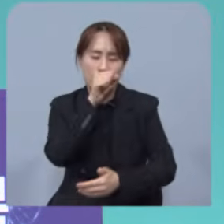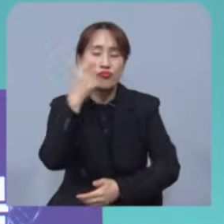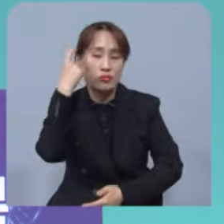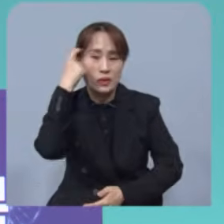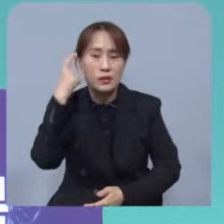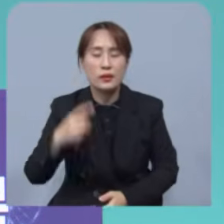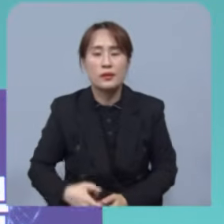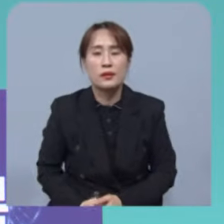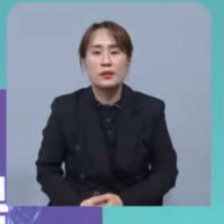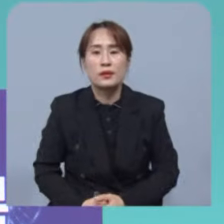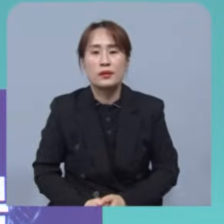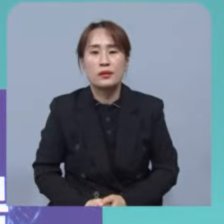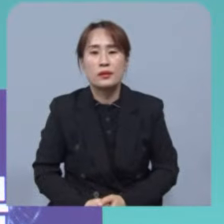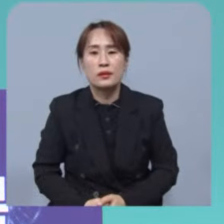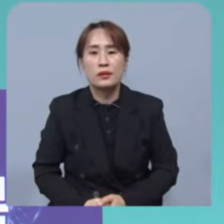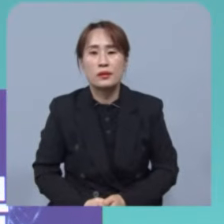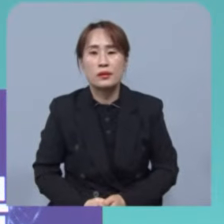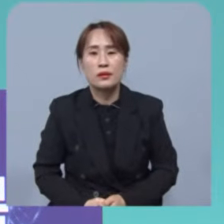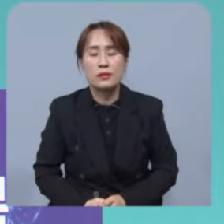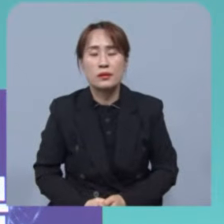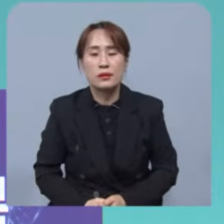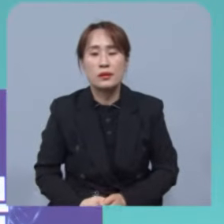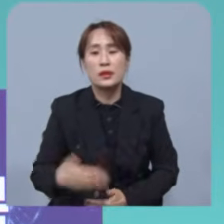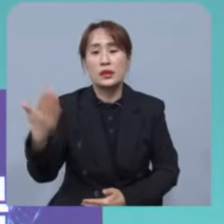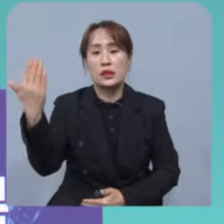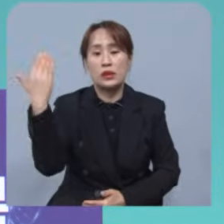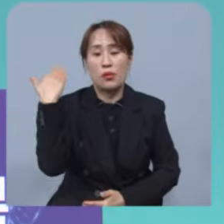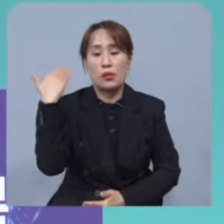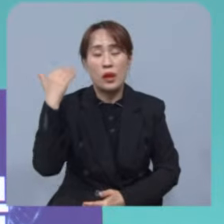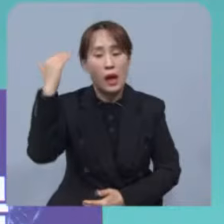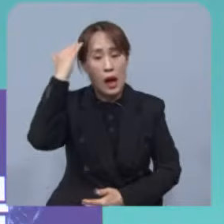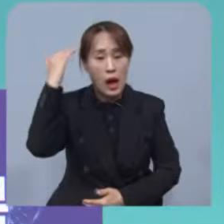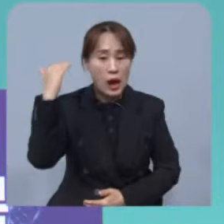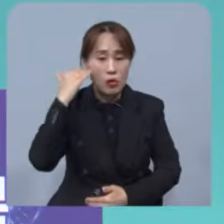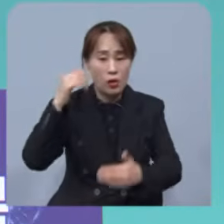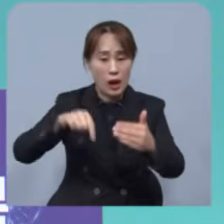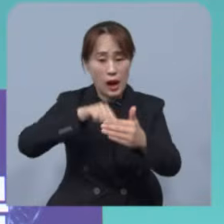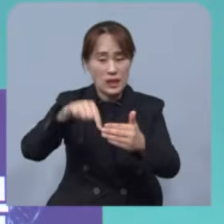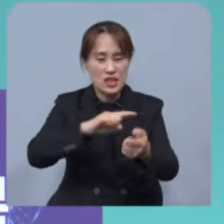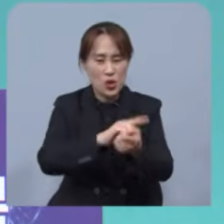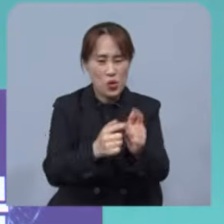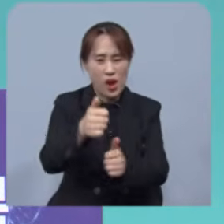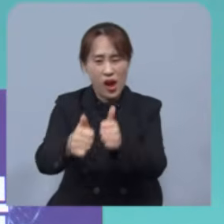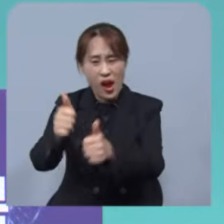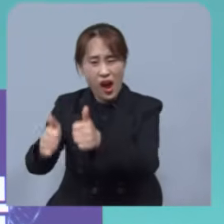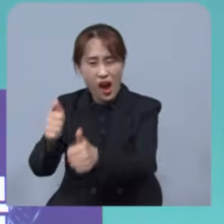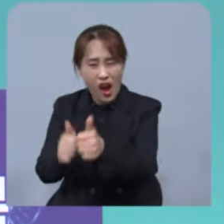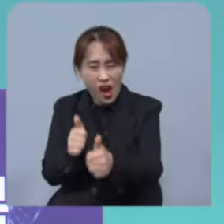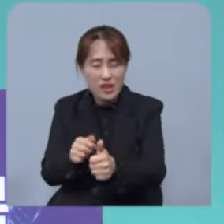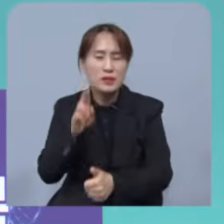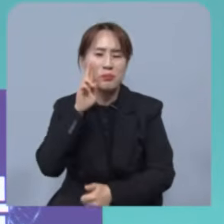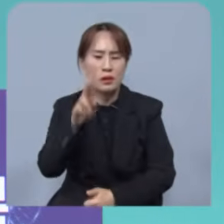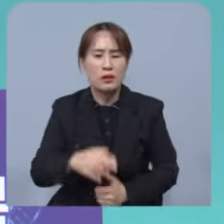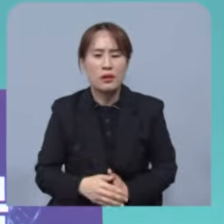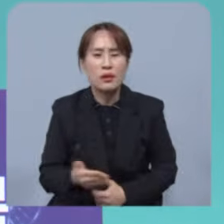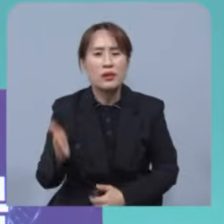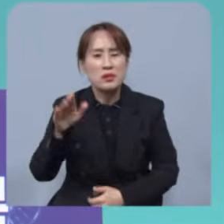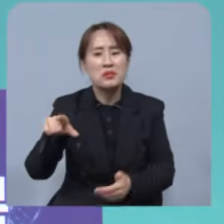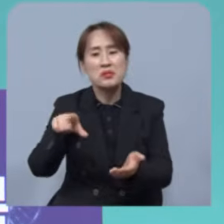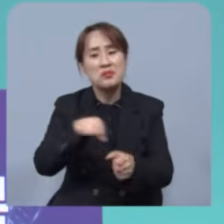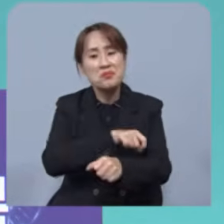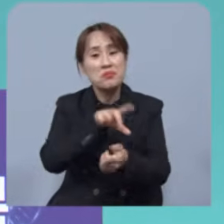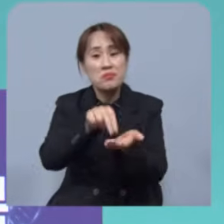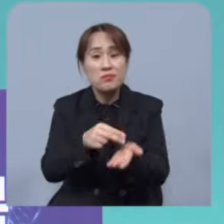해요. 왜냐하면 이게 지금 전에는 대한민국 안에서 우리가 경쟁하고 살았어요. 뭐 그때 별 문제가